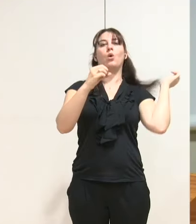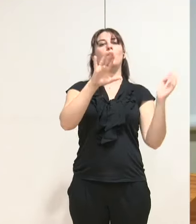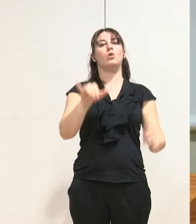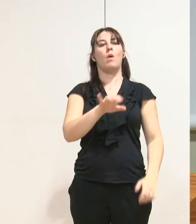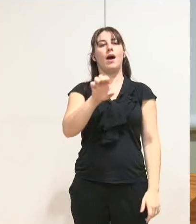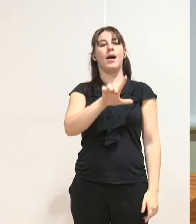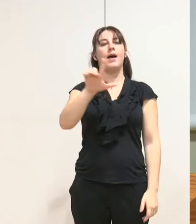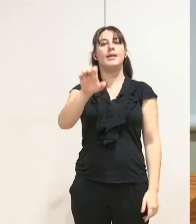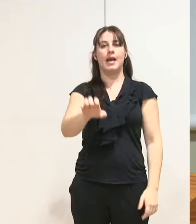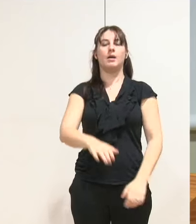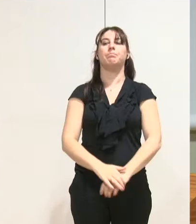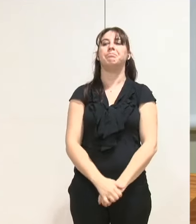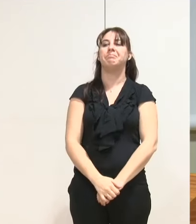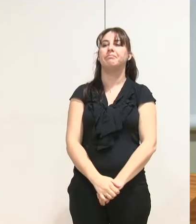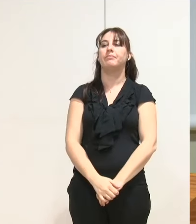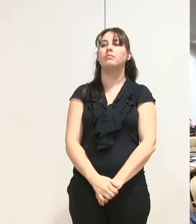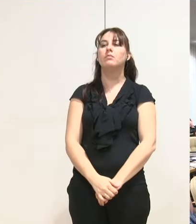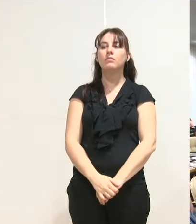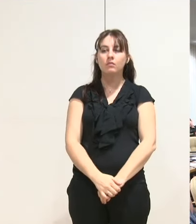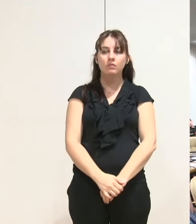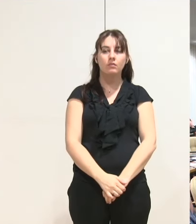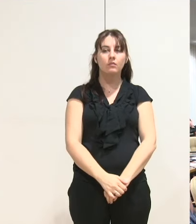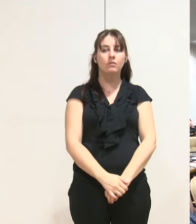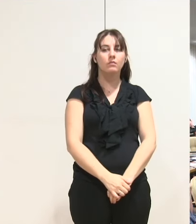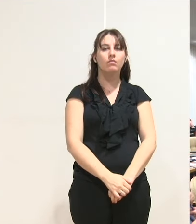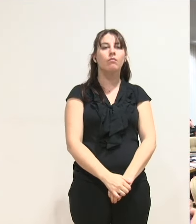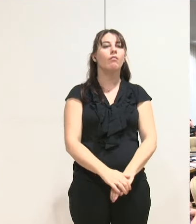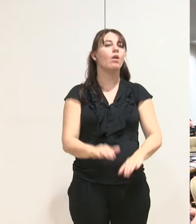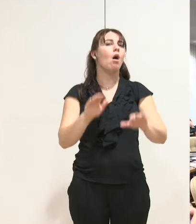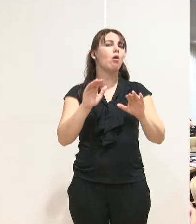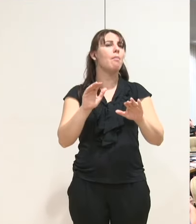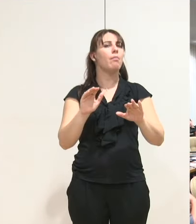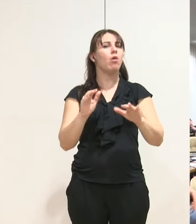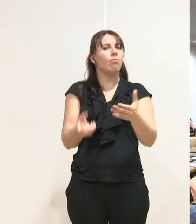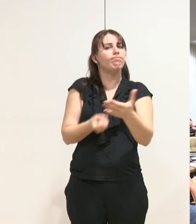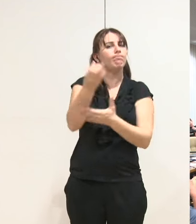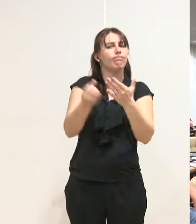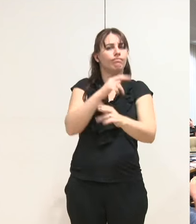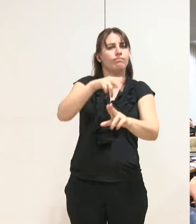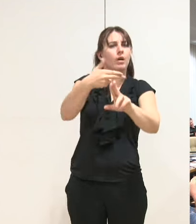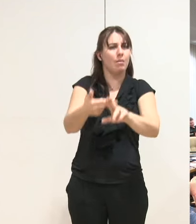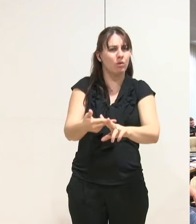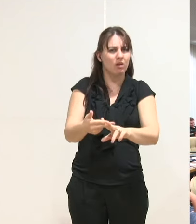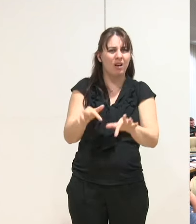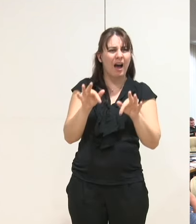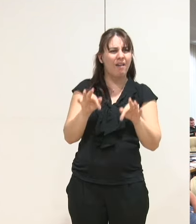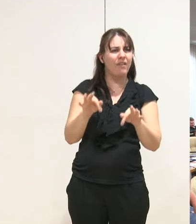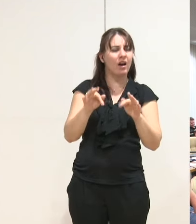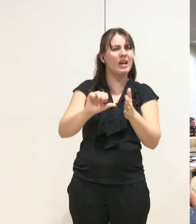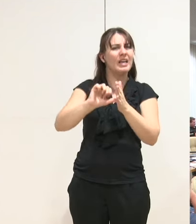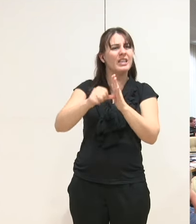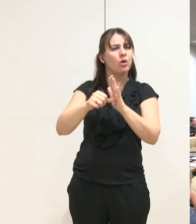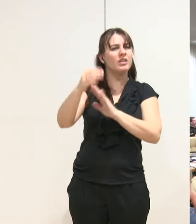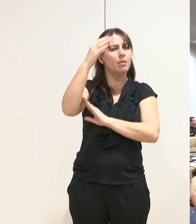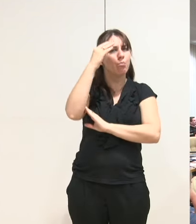Denoyel bien pour pour signaler quelques quelques éléments de réponse autour de l'identitétionnelle des agents